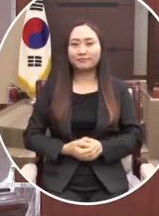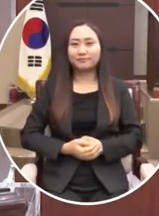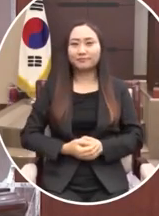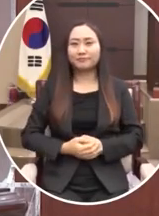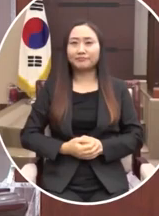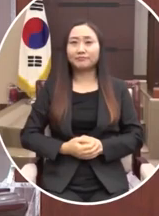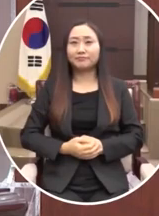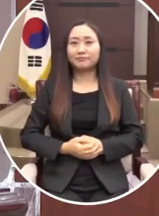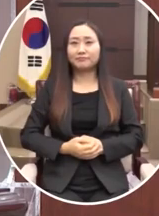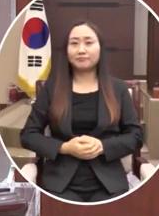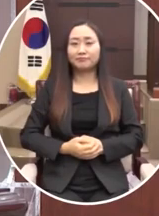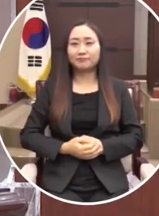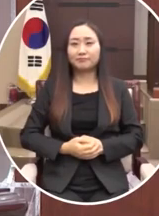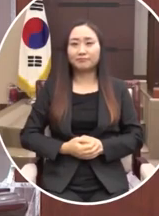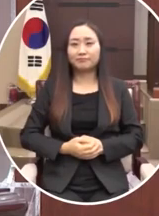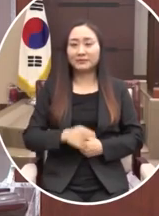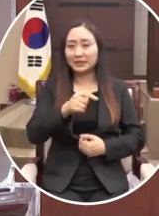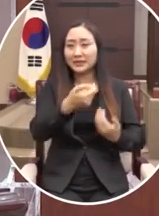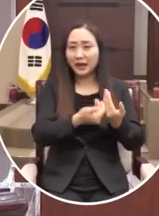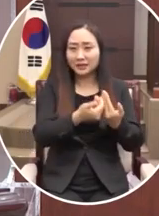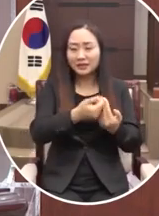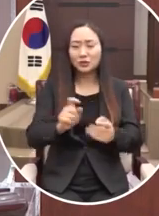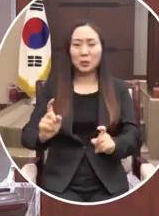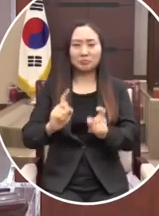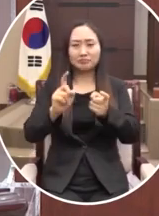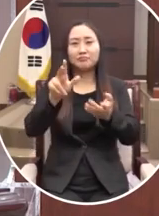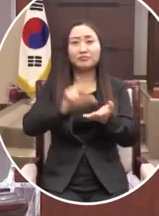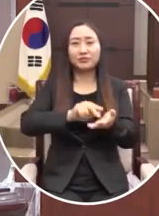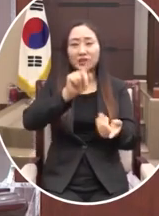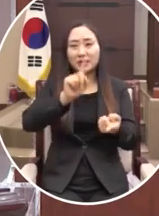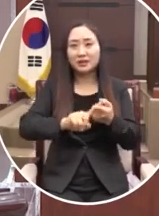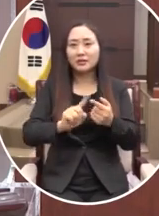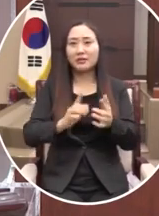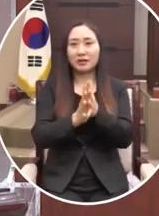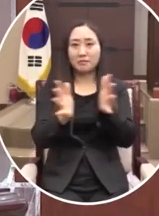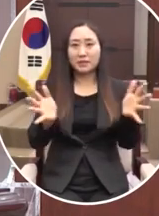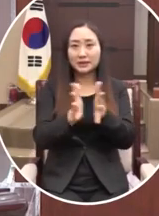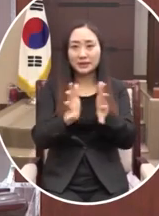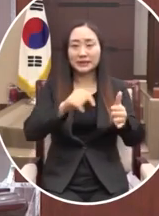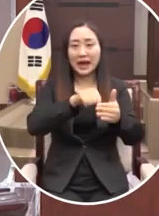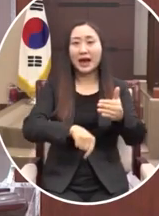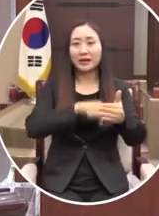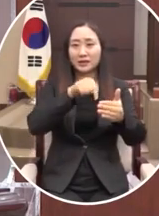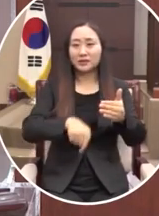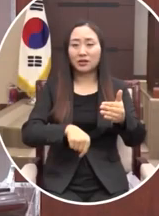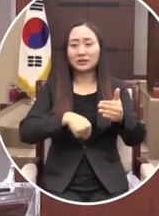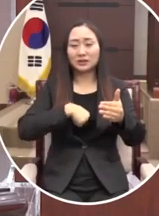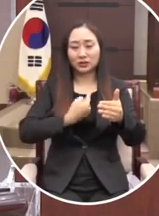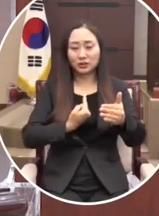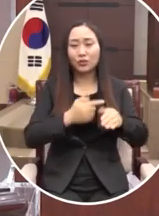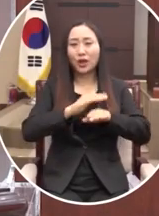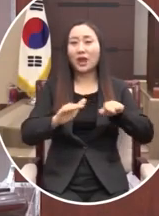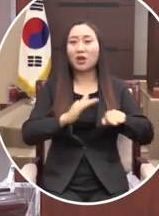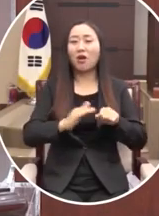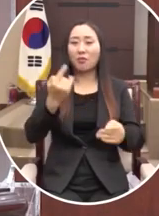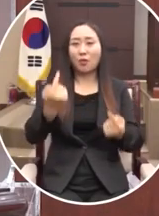이렇습니다. 기 발생된 갈등이나 분쟁에 대하여 아파트 자체적인